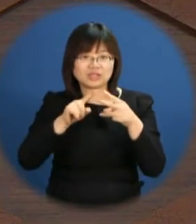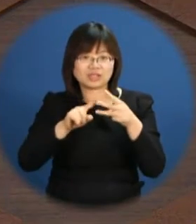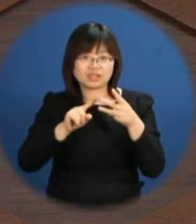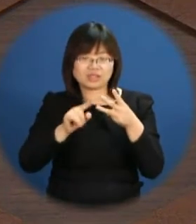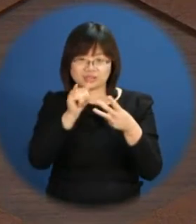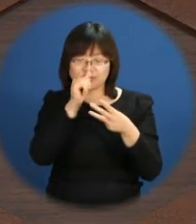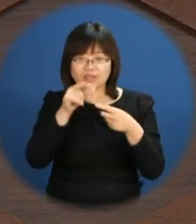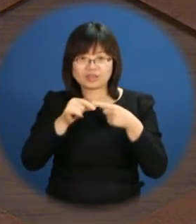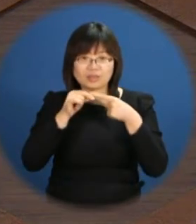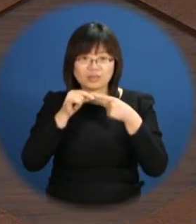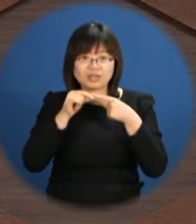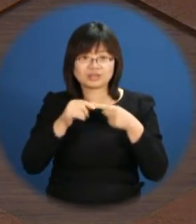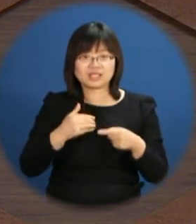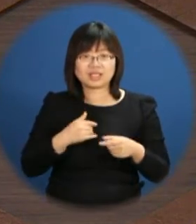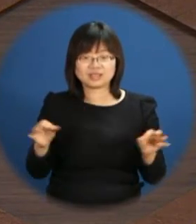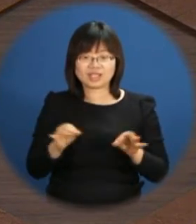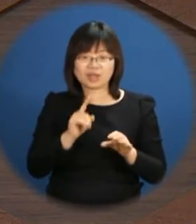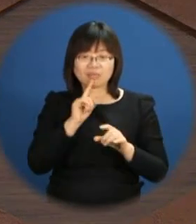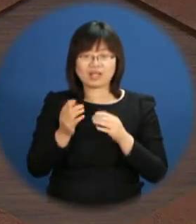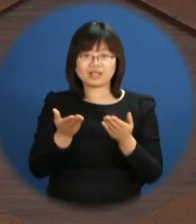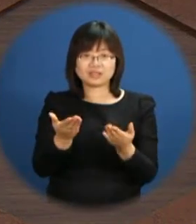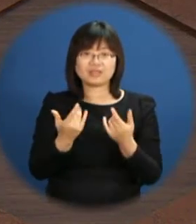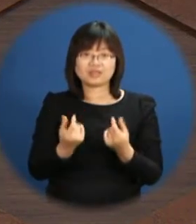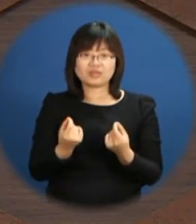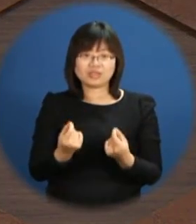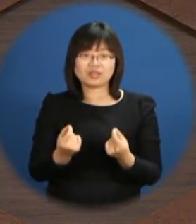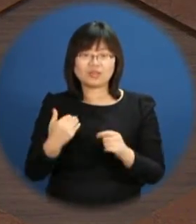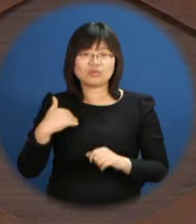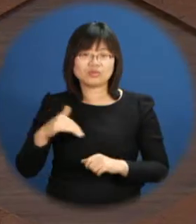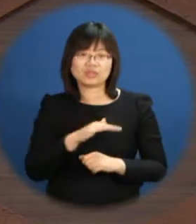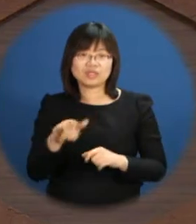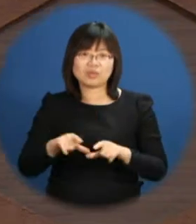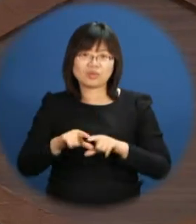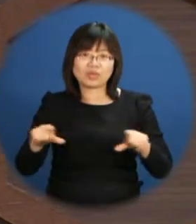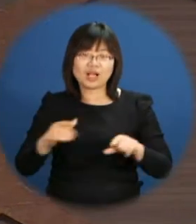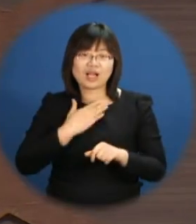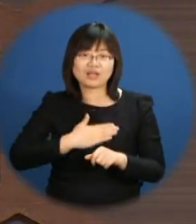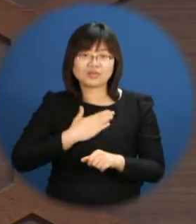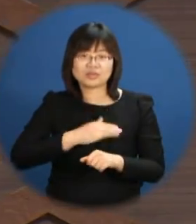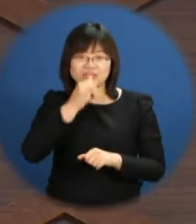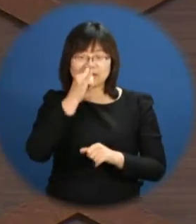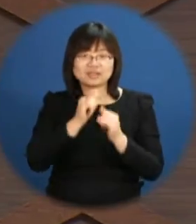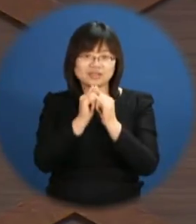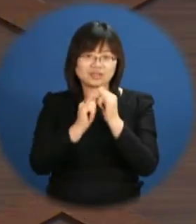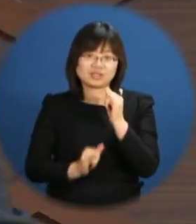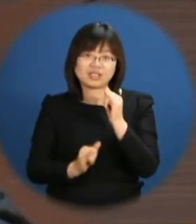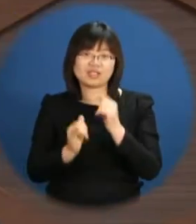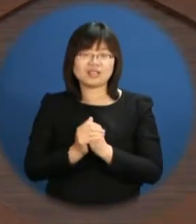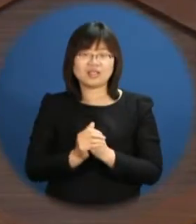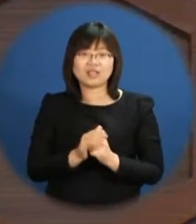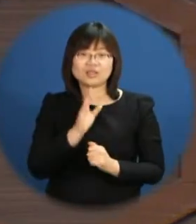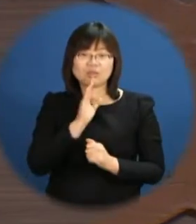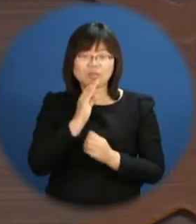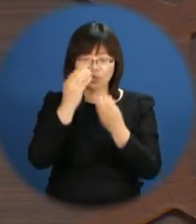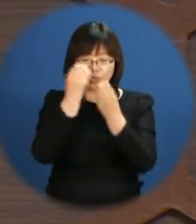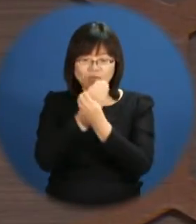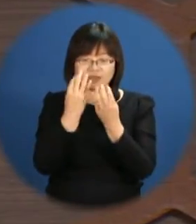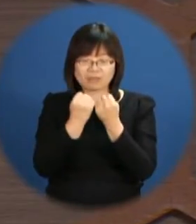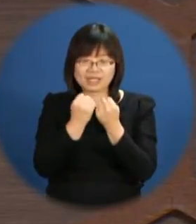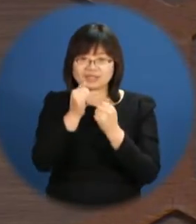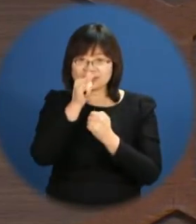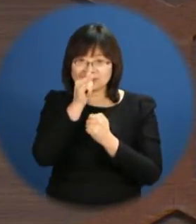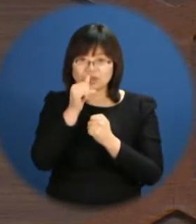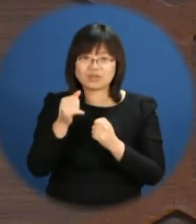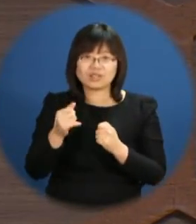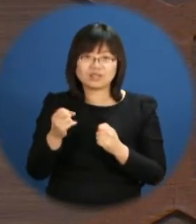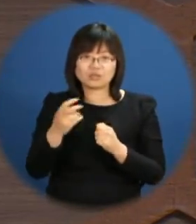첫째는 제가 잠깐 말씀드렸던 대로 우리가 통상적으로 알고 있는 역사는 정말 오해가 많고요